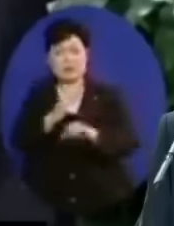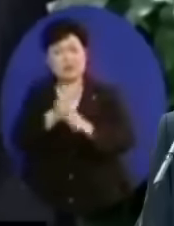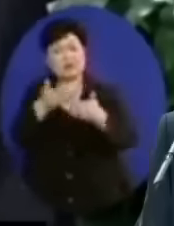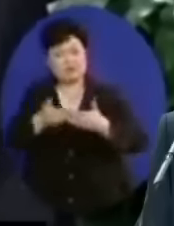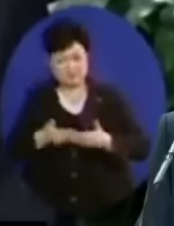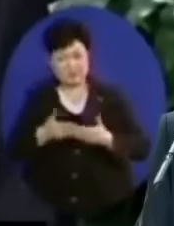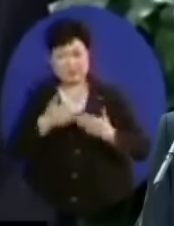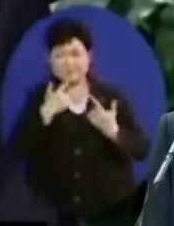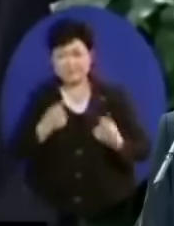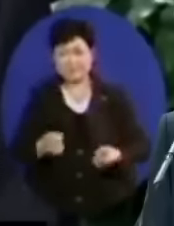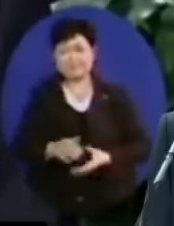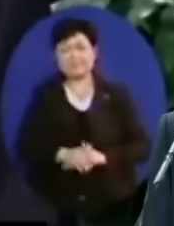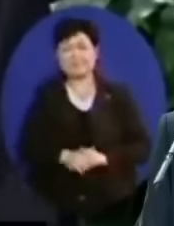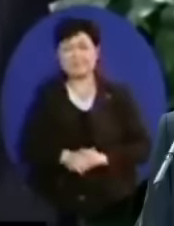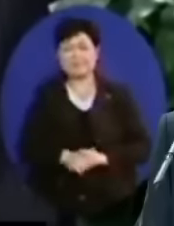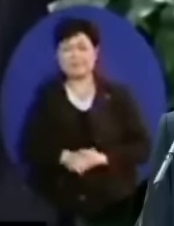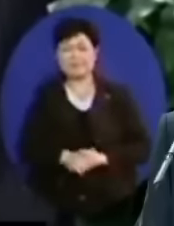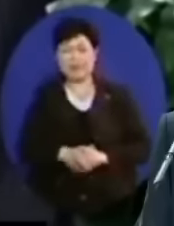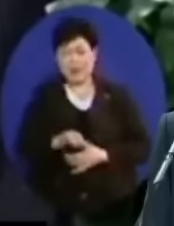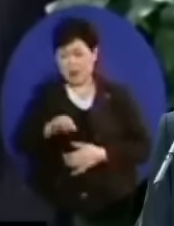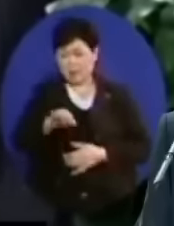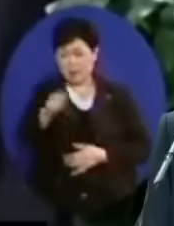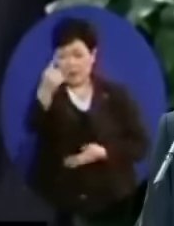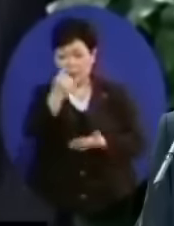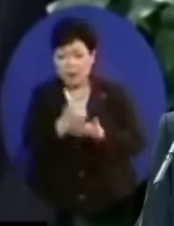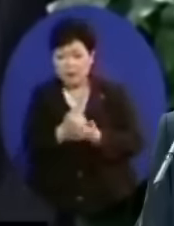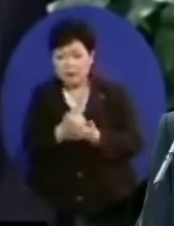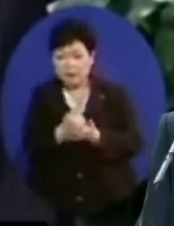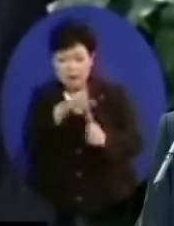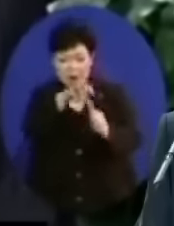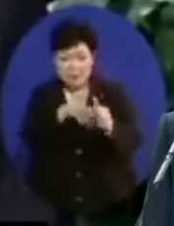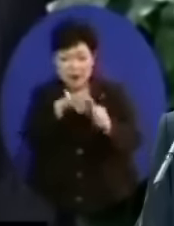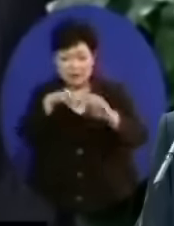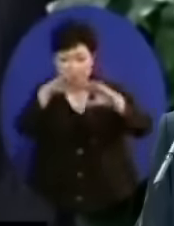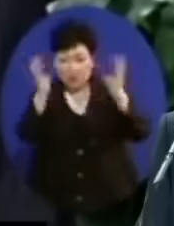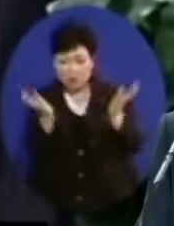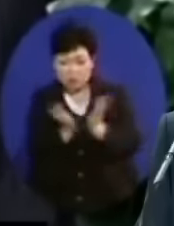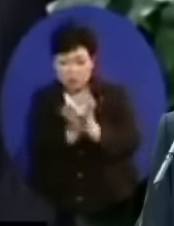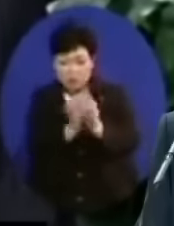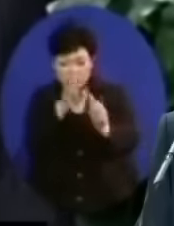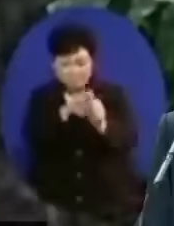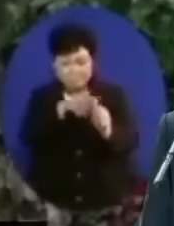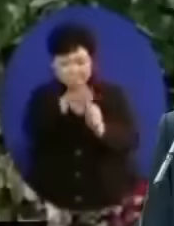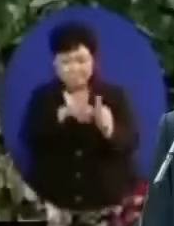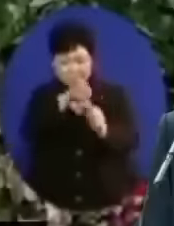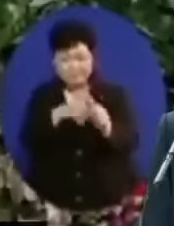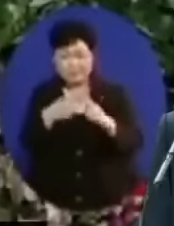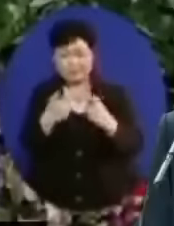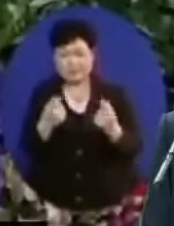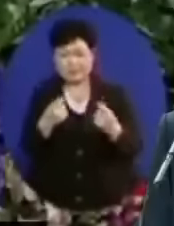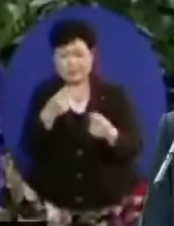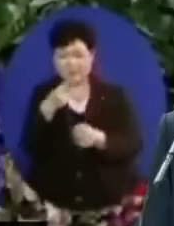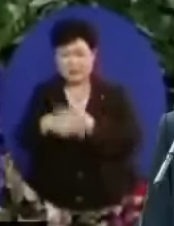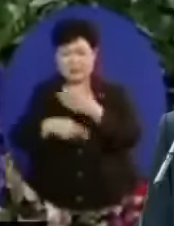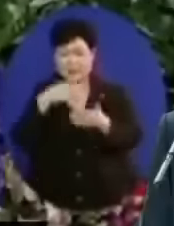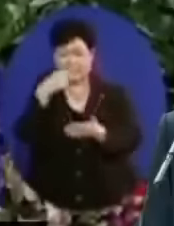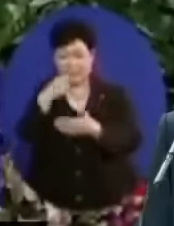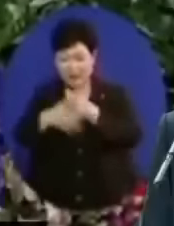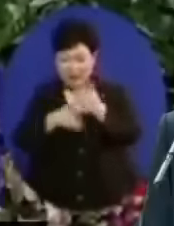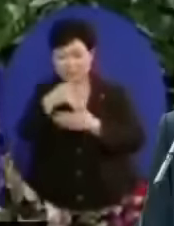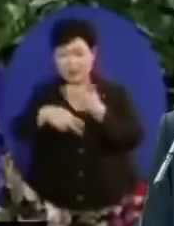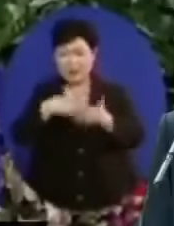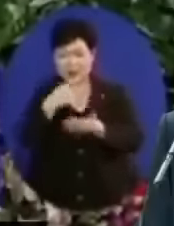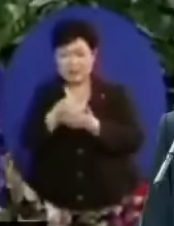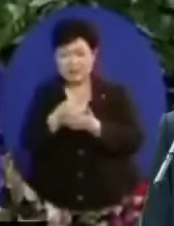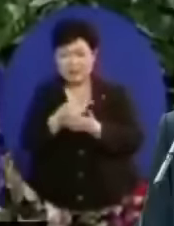것입니다. 이 벌레가 와서 박는콜을 씹어버린 것입니다. 하나님 야훼께서 박는콜을 예비하사 요나를